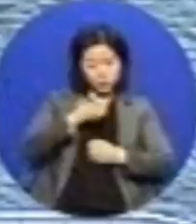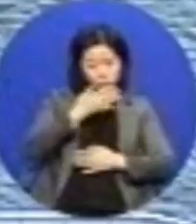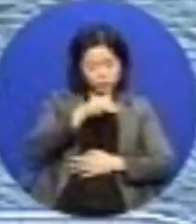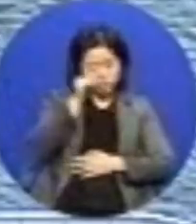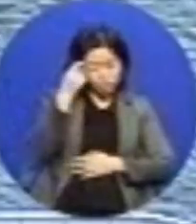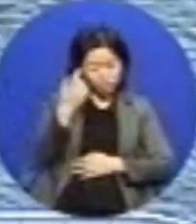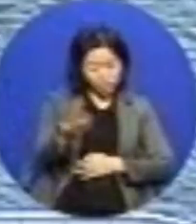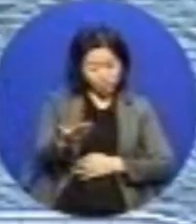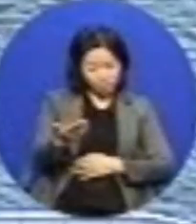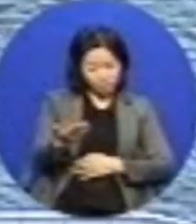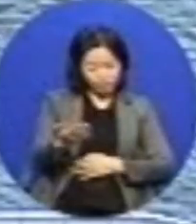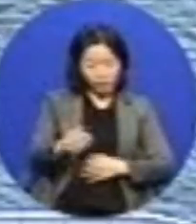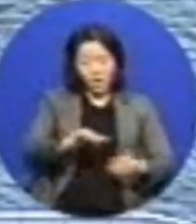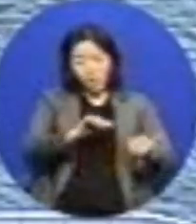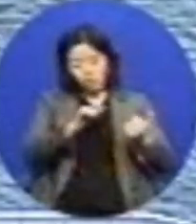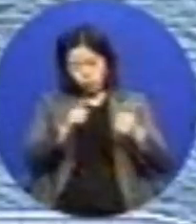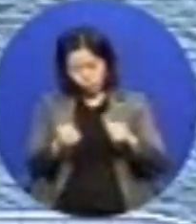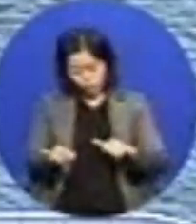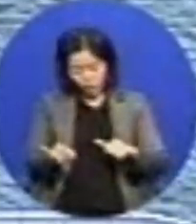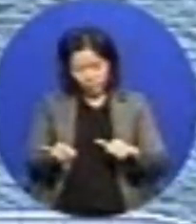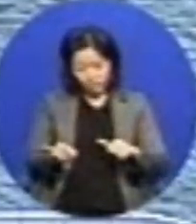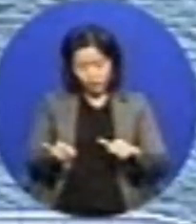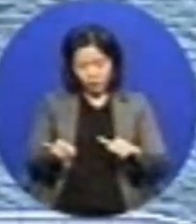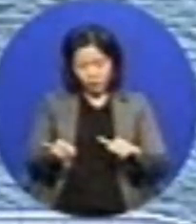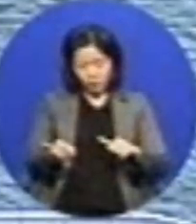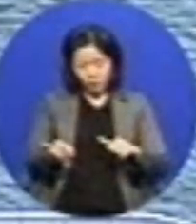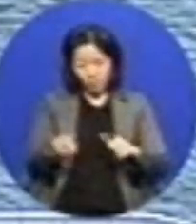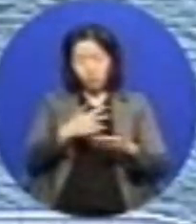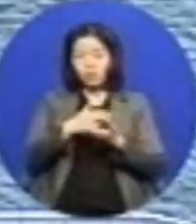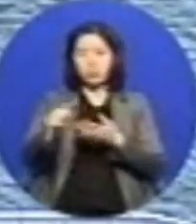쭉 라고 하시는 주님의 말씀 때문이었구나